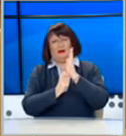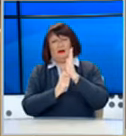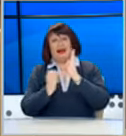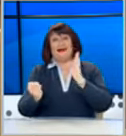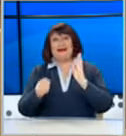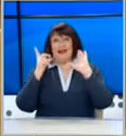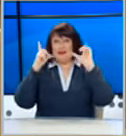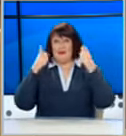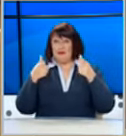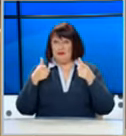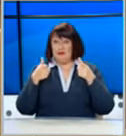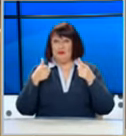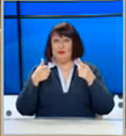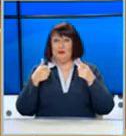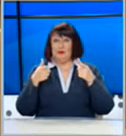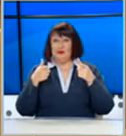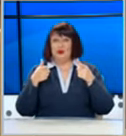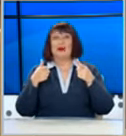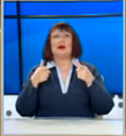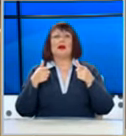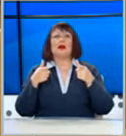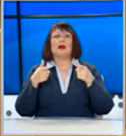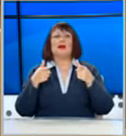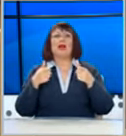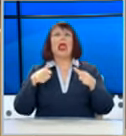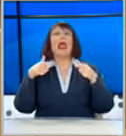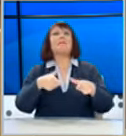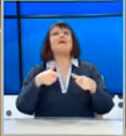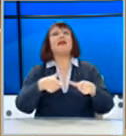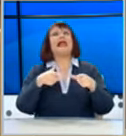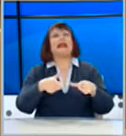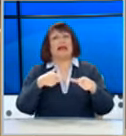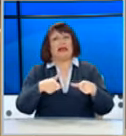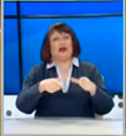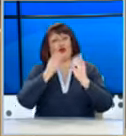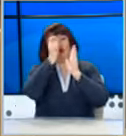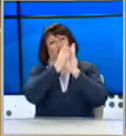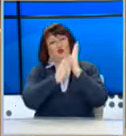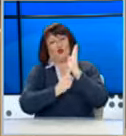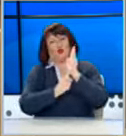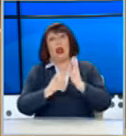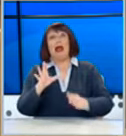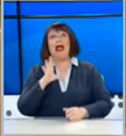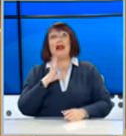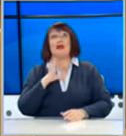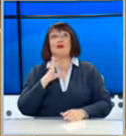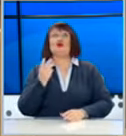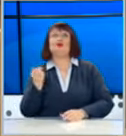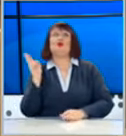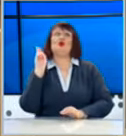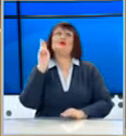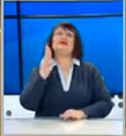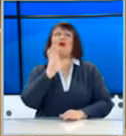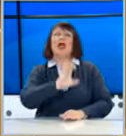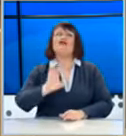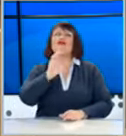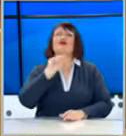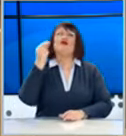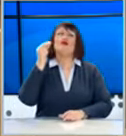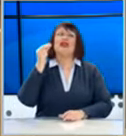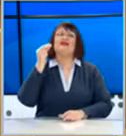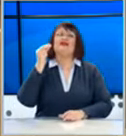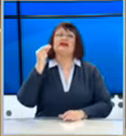Νέας Δημοκρατίας υποστηρίζει στα επιμελητήρια, άνθρωπο που κατέβαινε υποψήφιος ευρωβουλευτής με